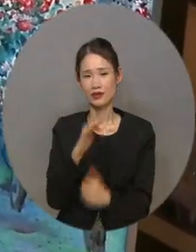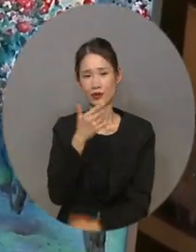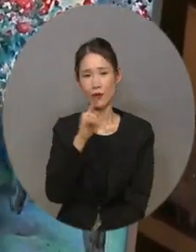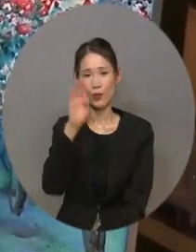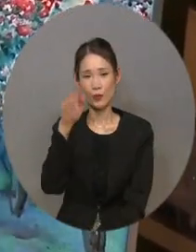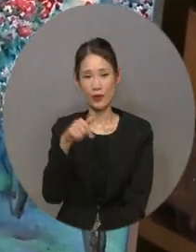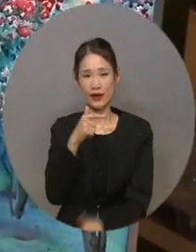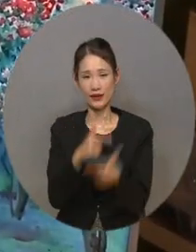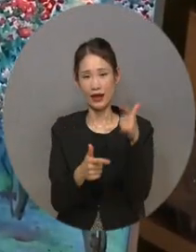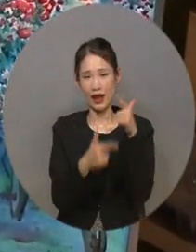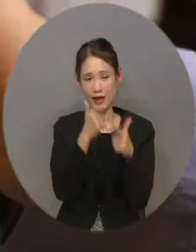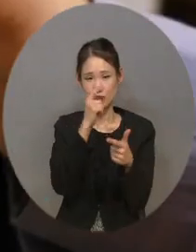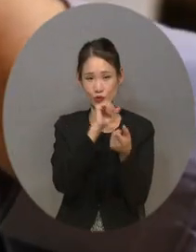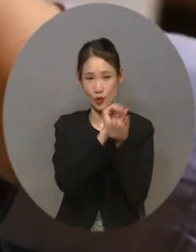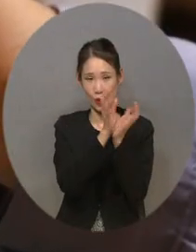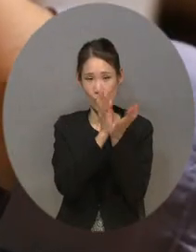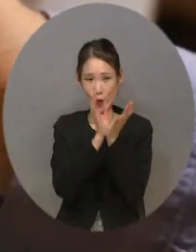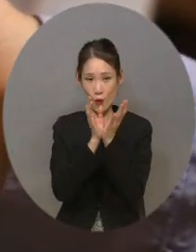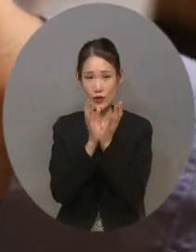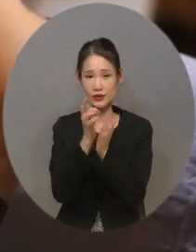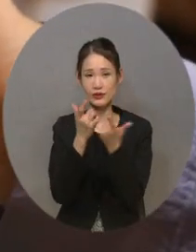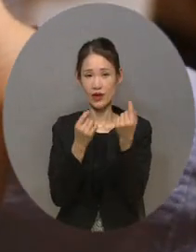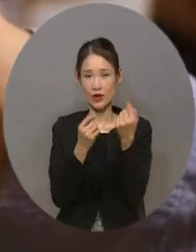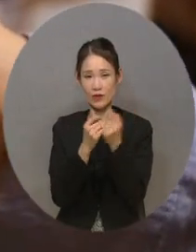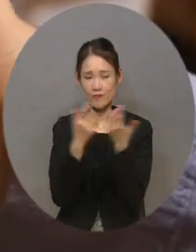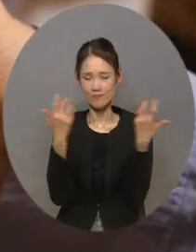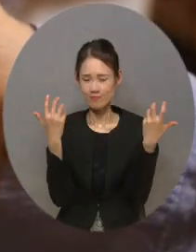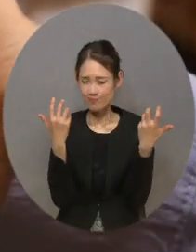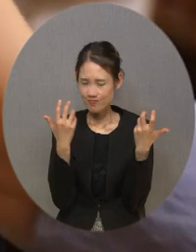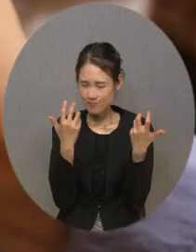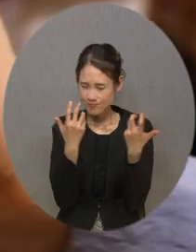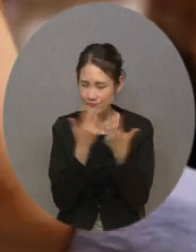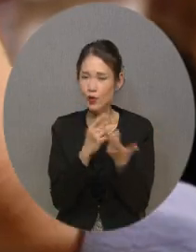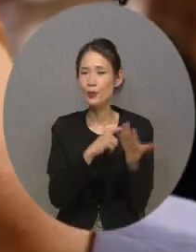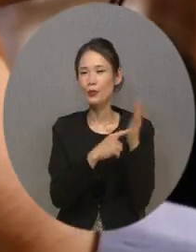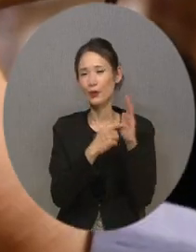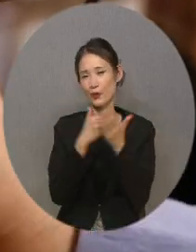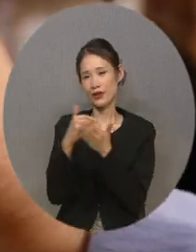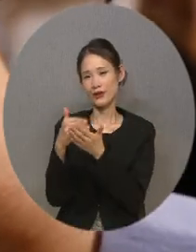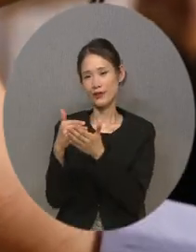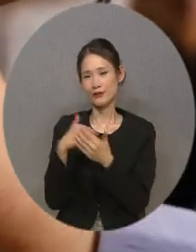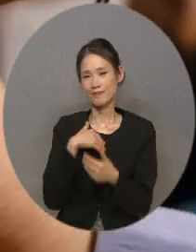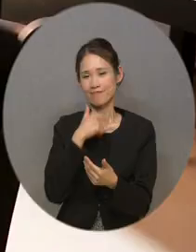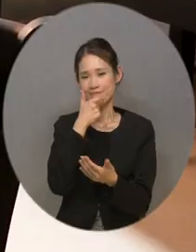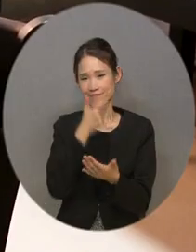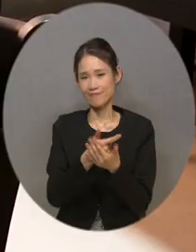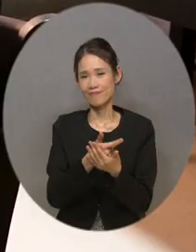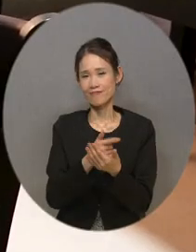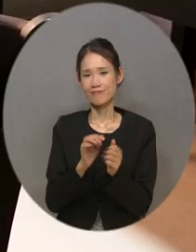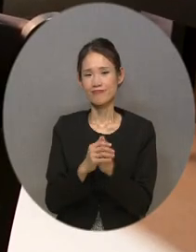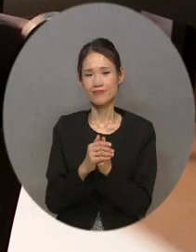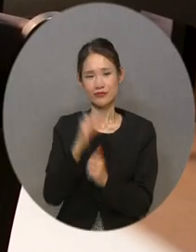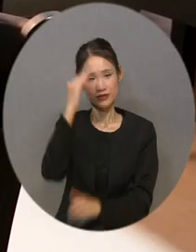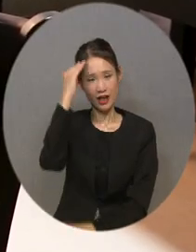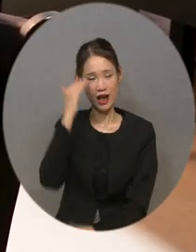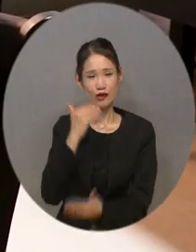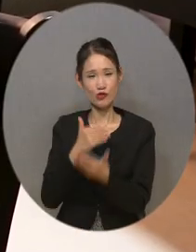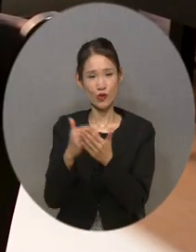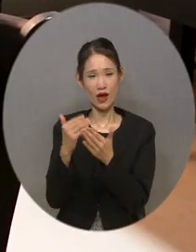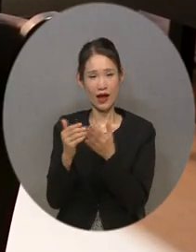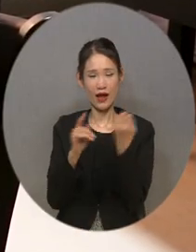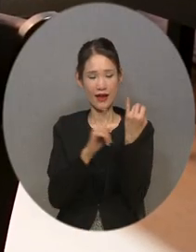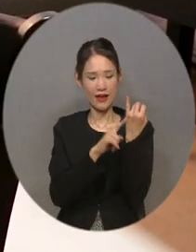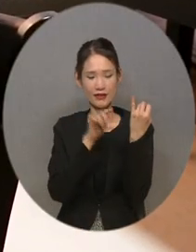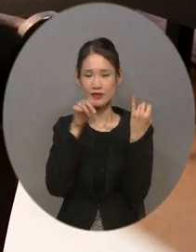동백나무를 마치 꽃송이처럼 풍성하게 표현하고 서정적인 감성으로 그려진 작품들은 한국화가 정혜진